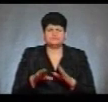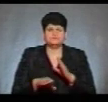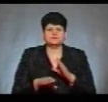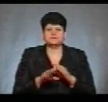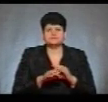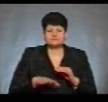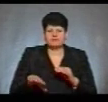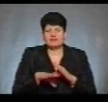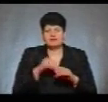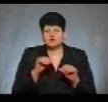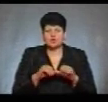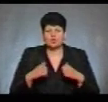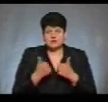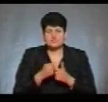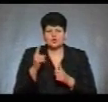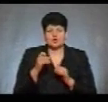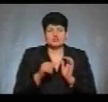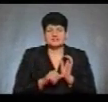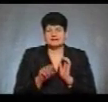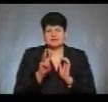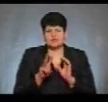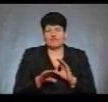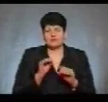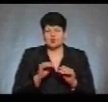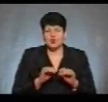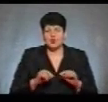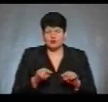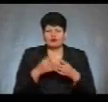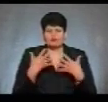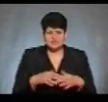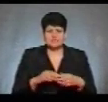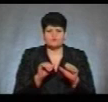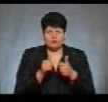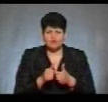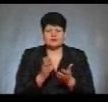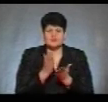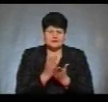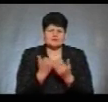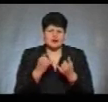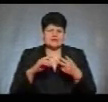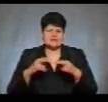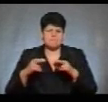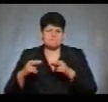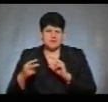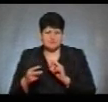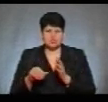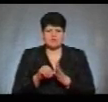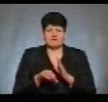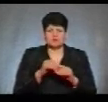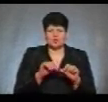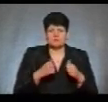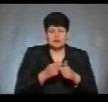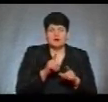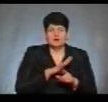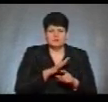відносяться до 163-го виборчого округу, вони сформовані, ще проходять заміни членів дільничної виборчої комісії, оскільки ті, які були